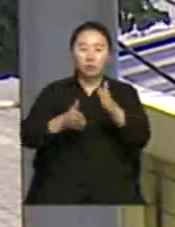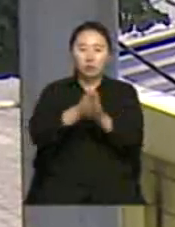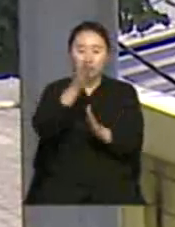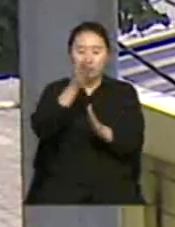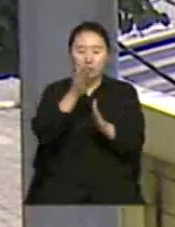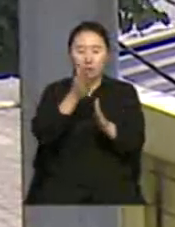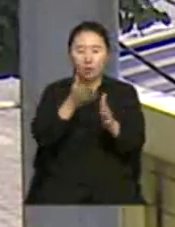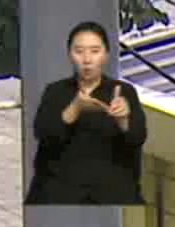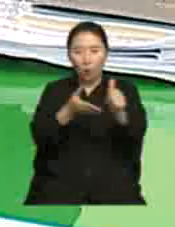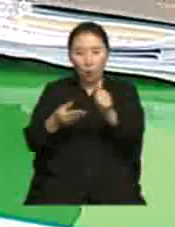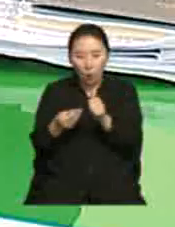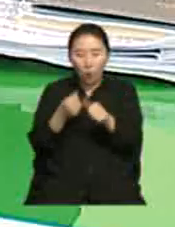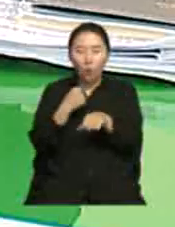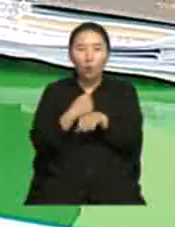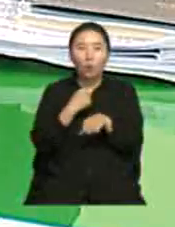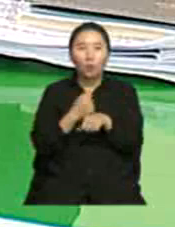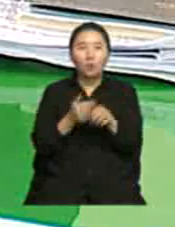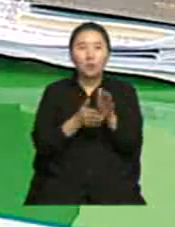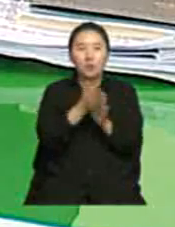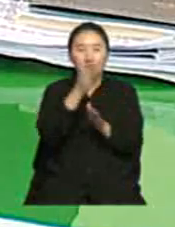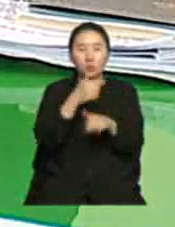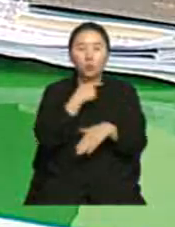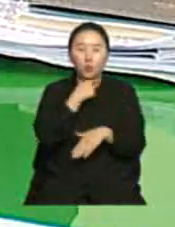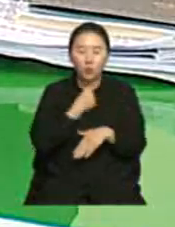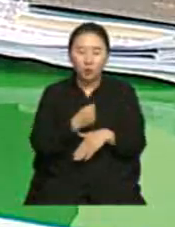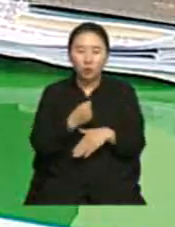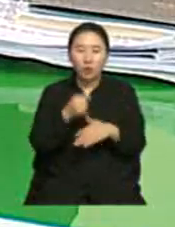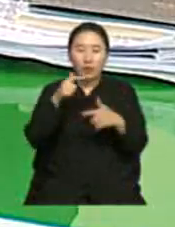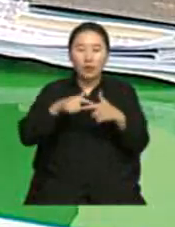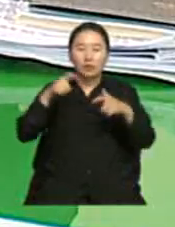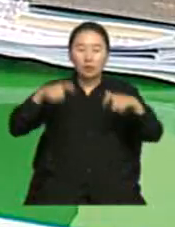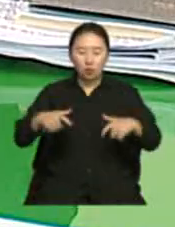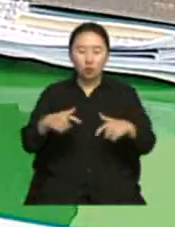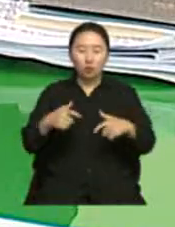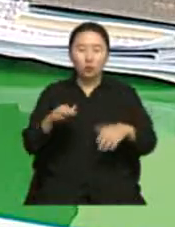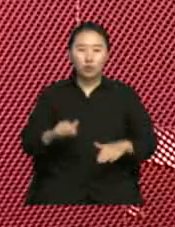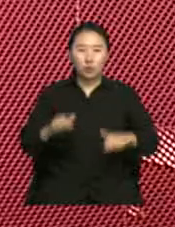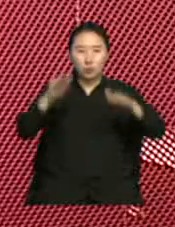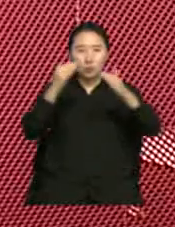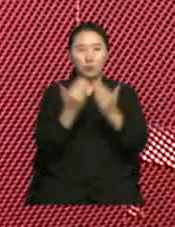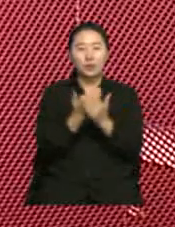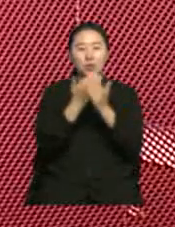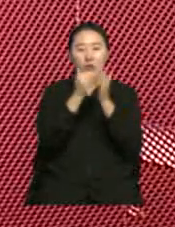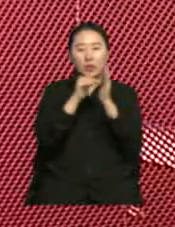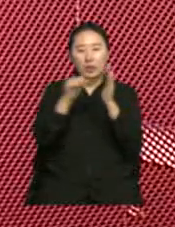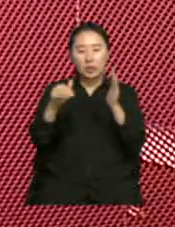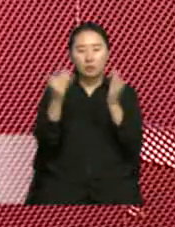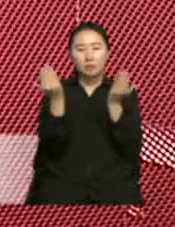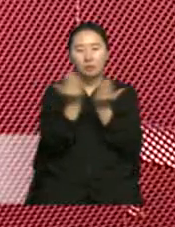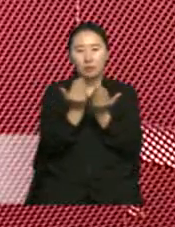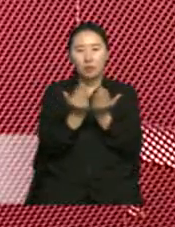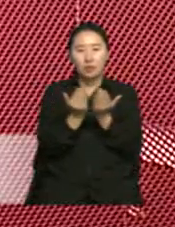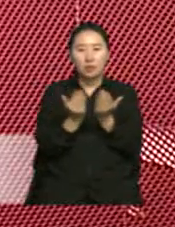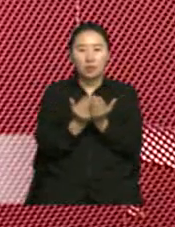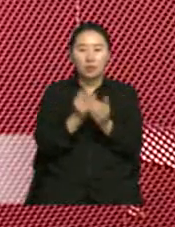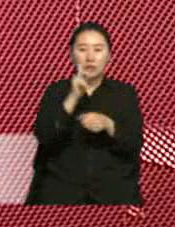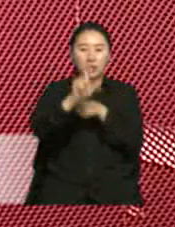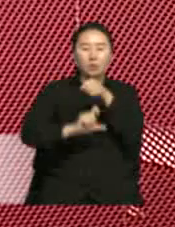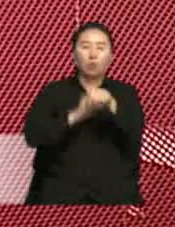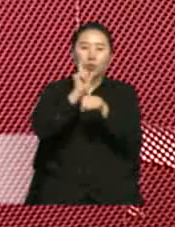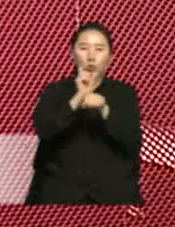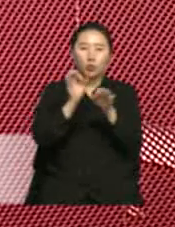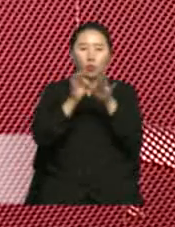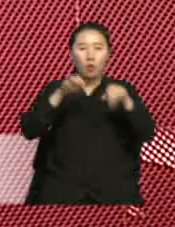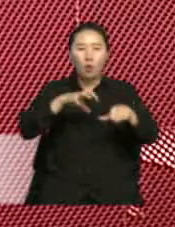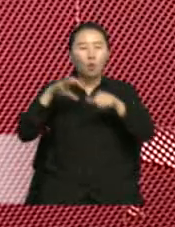시에 적극적으로 요청해왔고 시의 강남북 균형발전 기조가 들어맞은 결과입니다. 그 학교 부지가 SH 소유인데 15년간